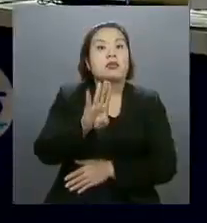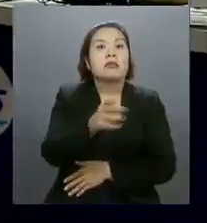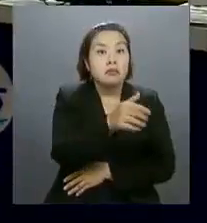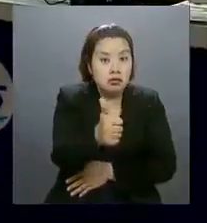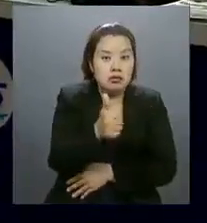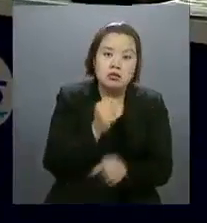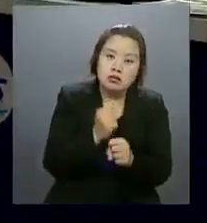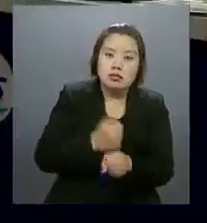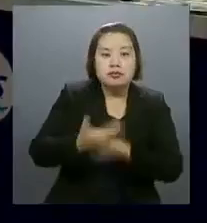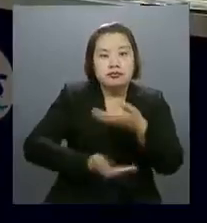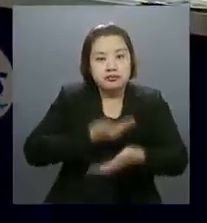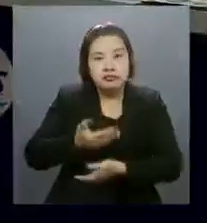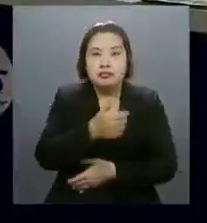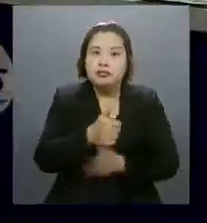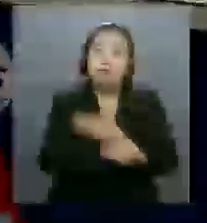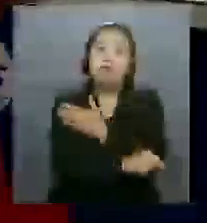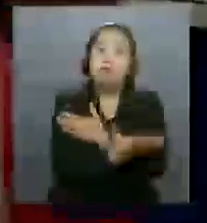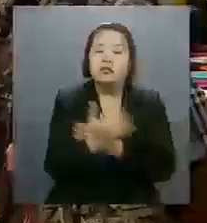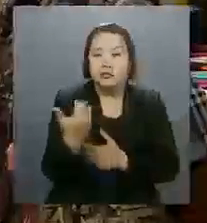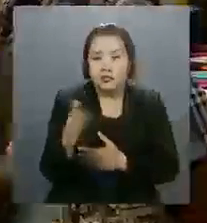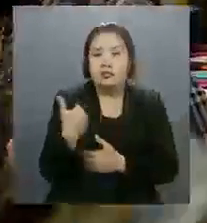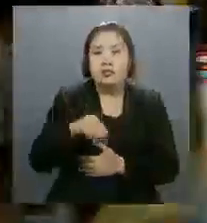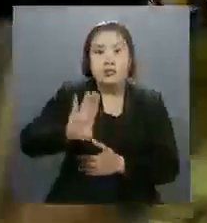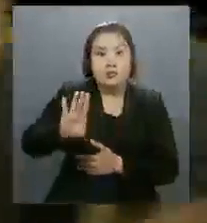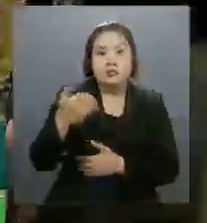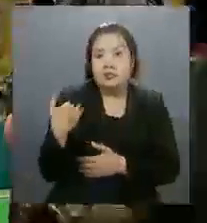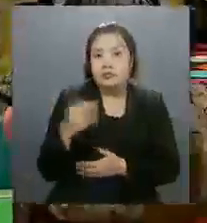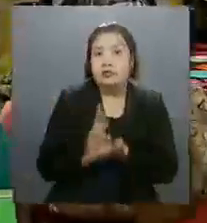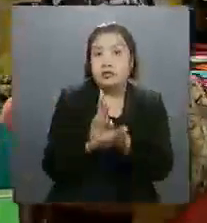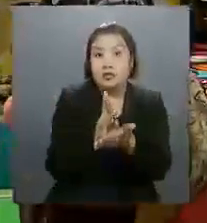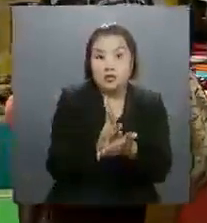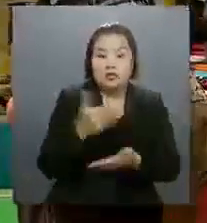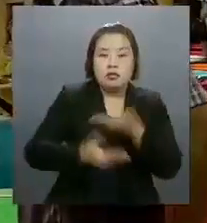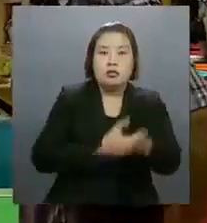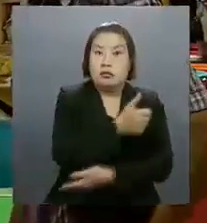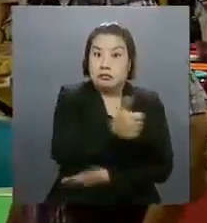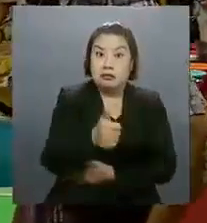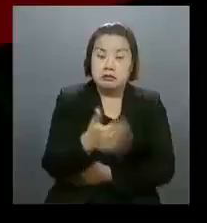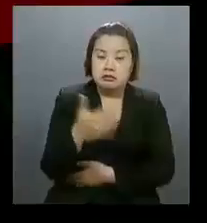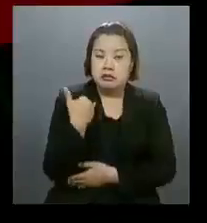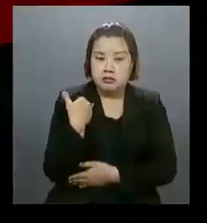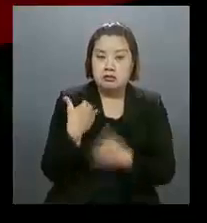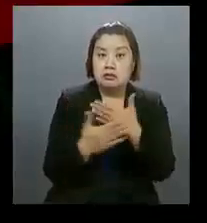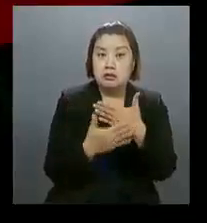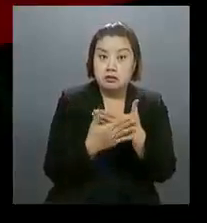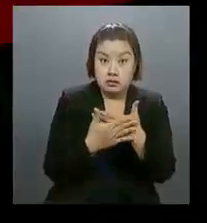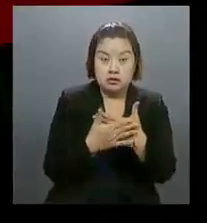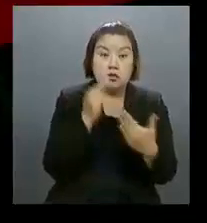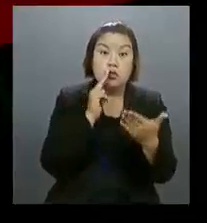ซึ่งปัจจุบันมีนิติบุคคลได้รับรางวัลธรรมาภิบาลธุรกิจดีเด่นและได้ระบุไว้ในหมายเหตุท้ายหนังสือรับรอง